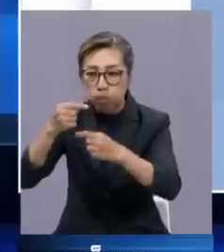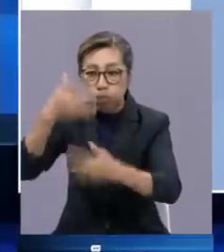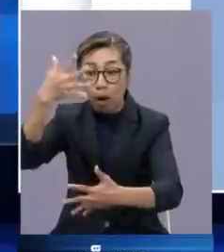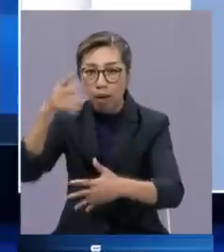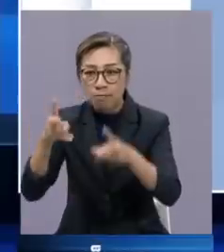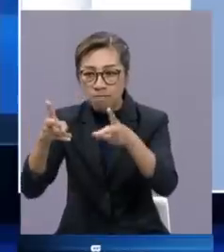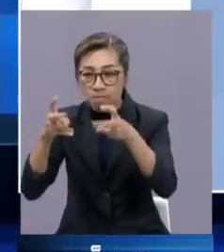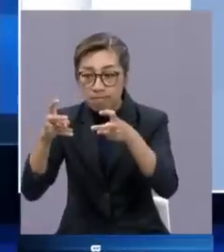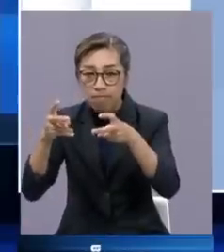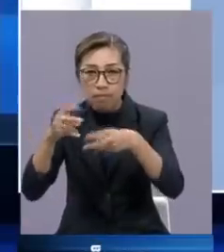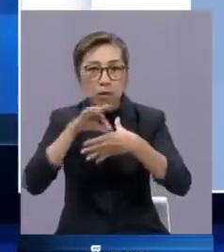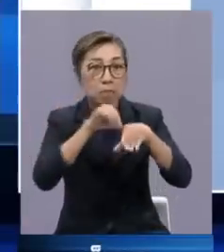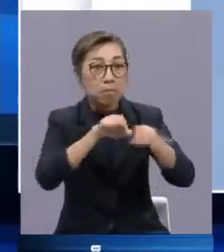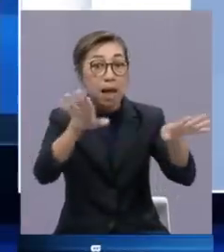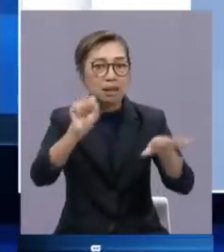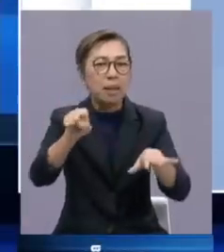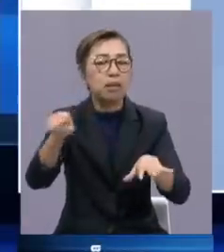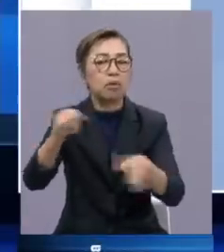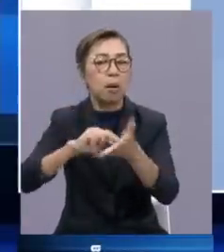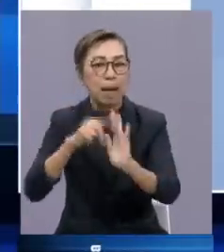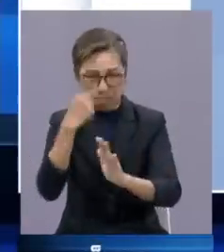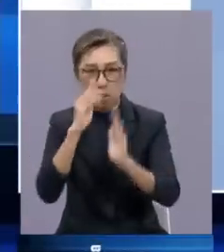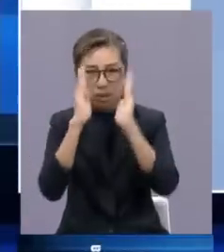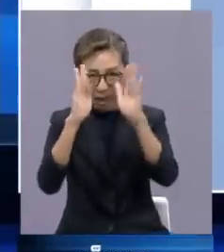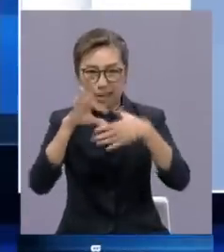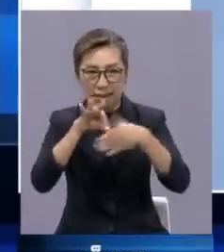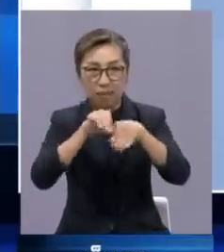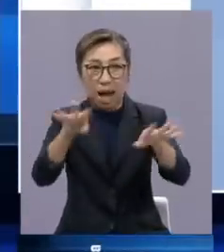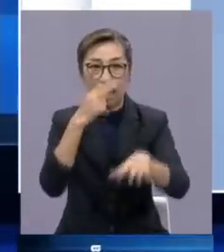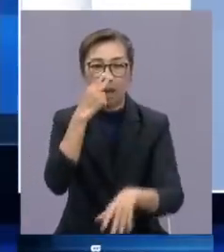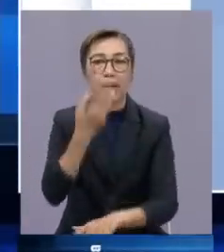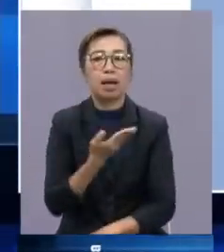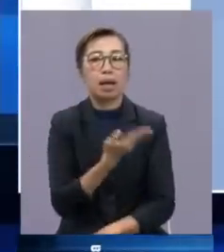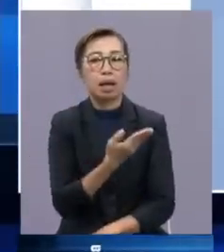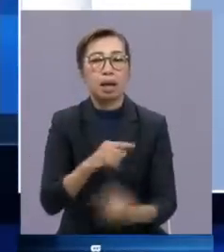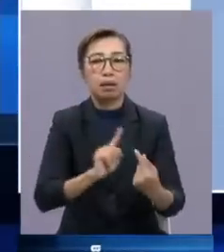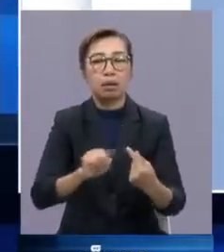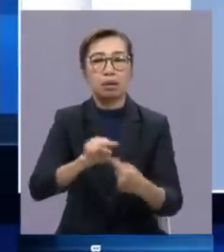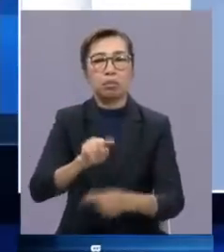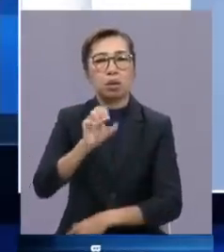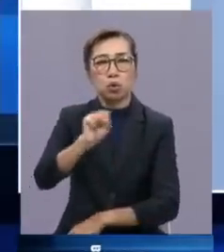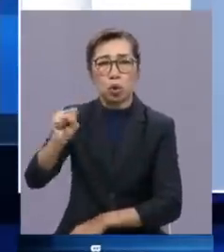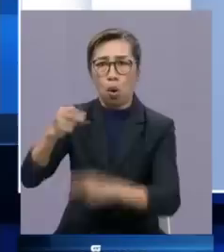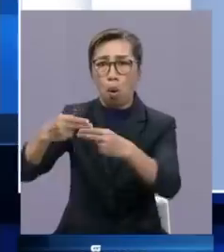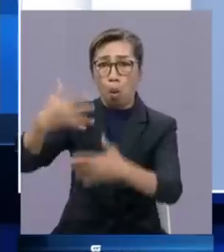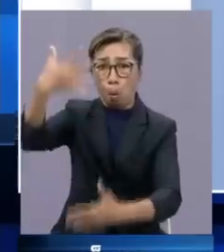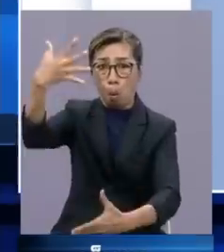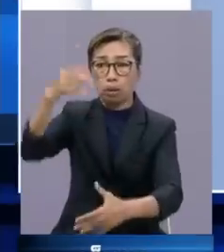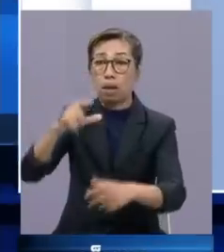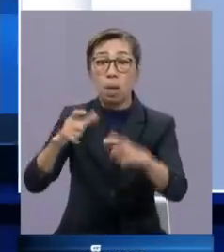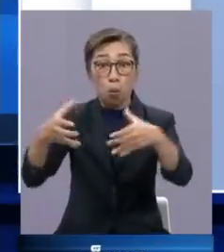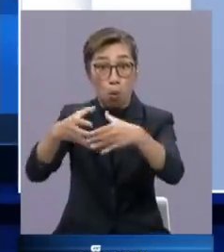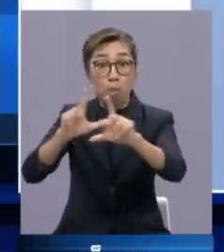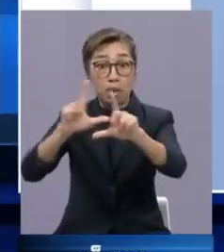อชื่อมาเรียบร้อยอ่ะเบลอชื่อมาให้แล้วถูกไหมฮะ ครับ เนี่ยฮะเป็นลายที่เขาบอกสสสักกี่คนนะเป็นร้อย ร้อยยี่สิ